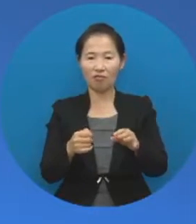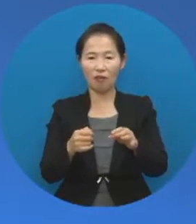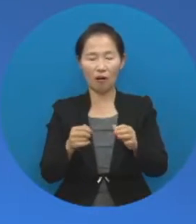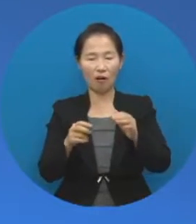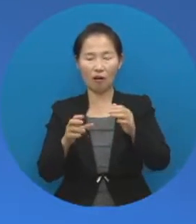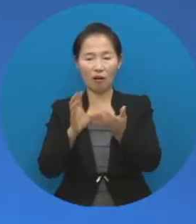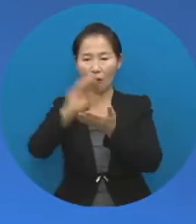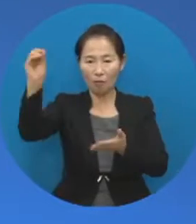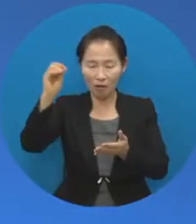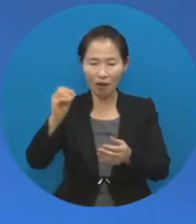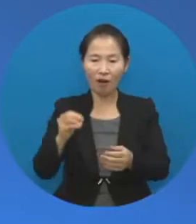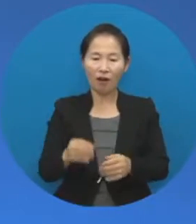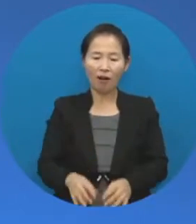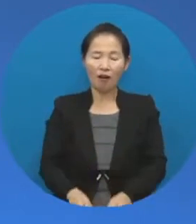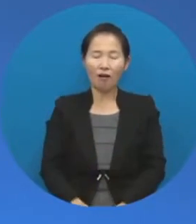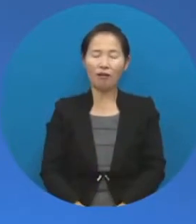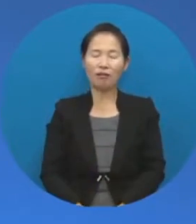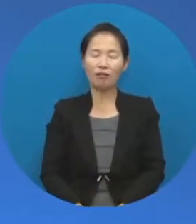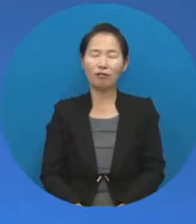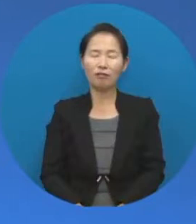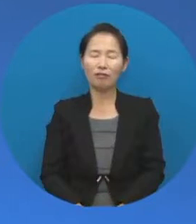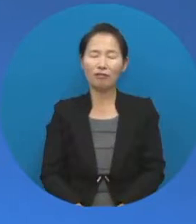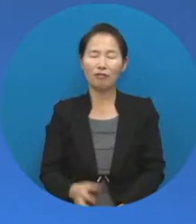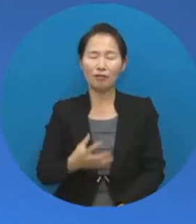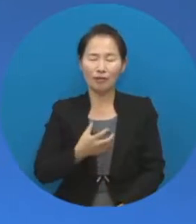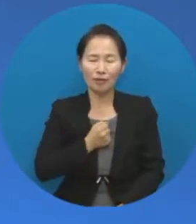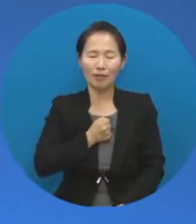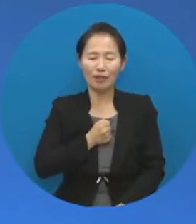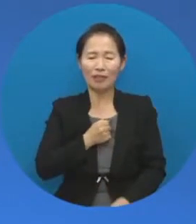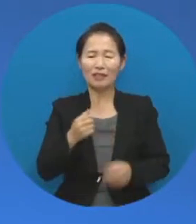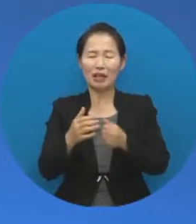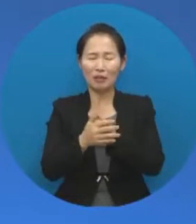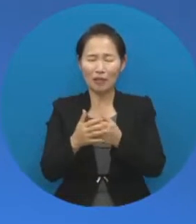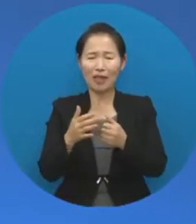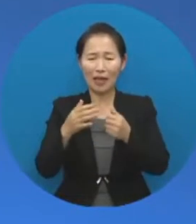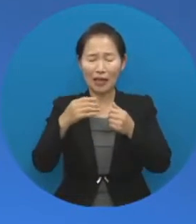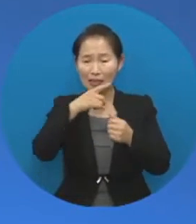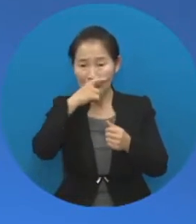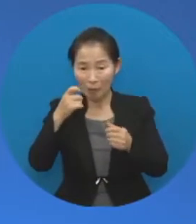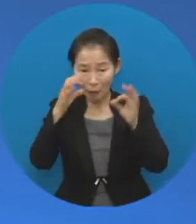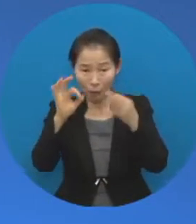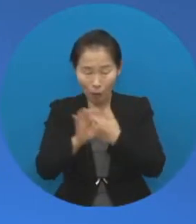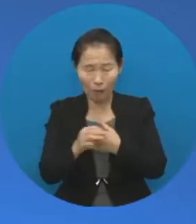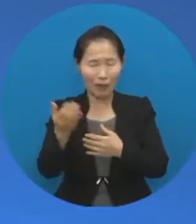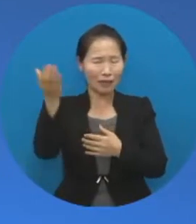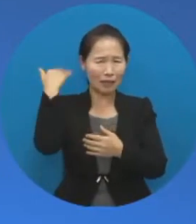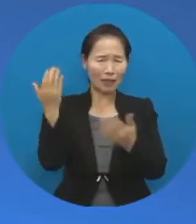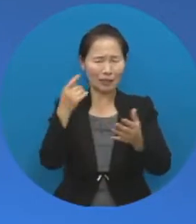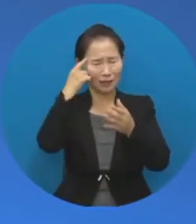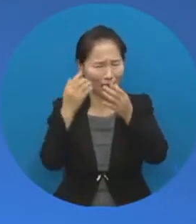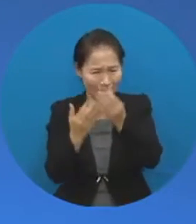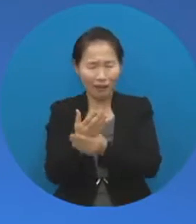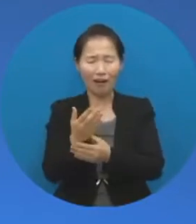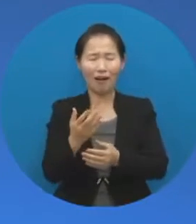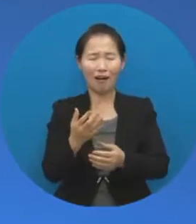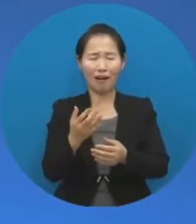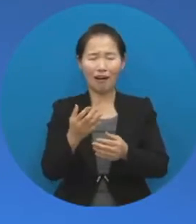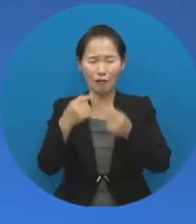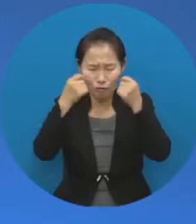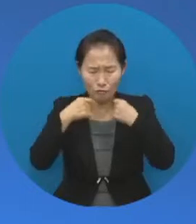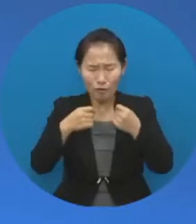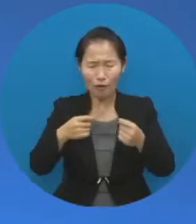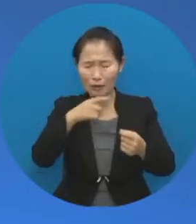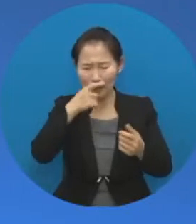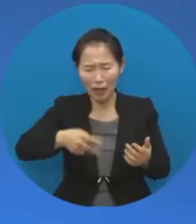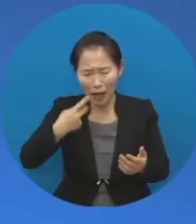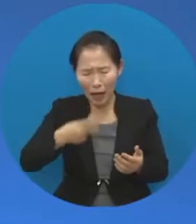먹었거든요. 지금도 이렇게 짜장면을 보면 자꾸 그 실장님이 생각이 나요. 그런데 그렇게 이제 무서운 실장님 밑에서